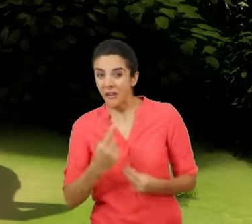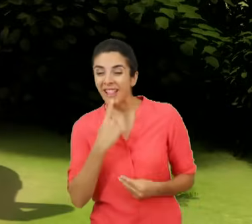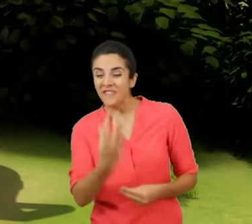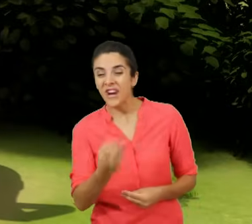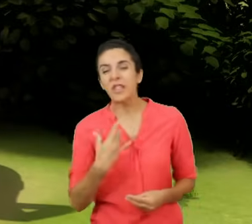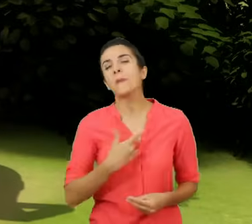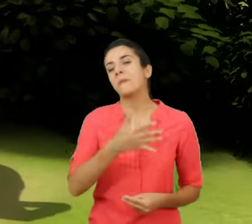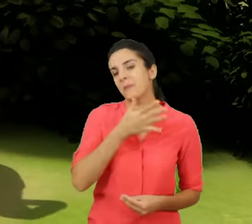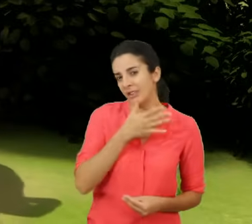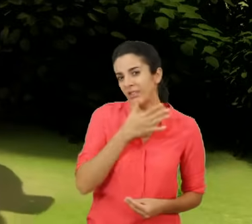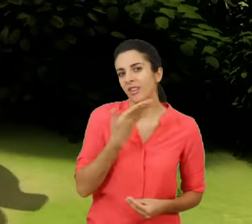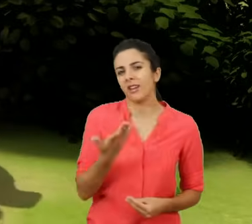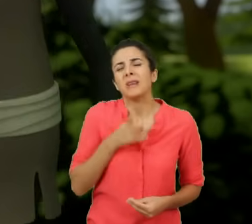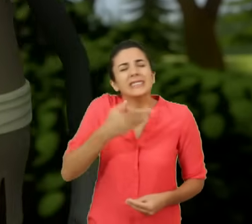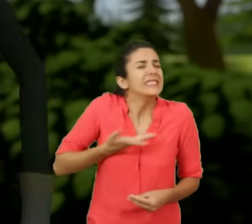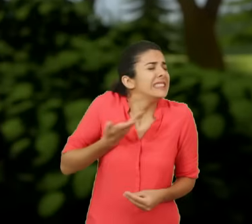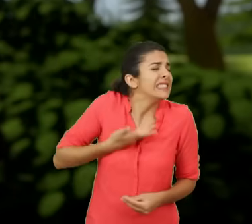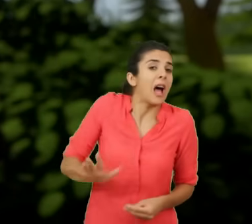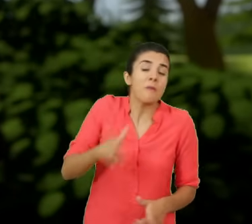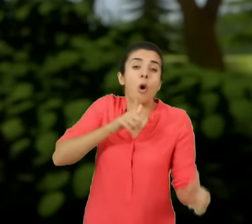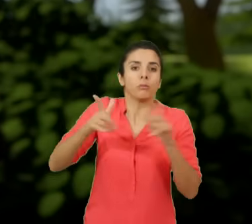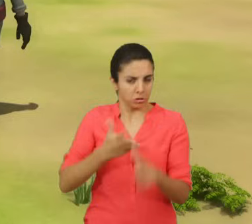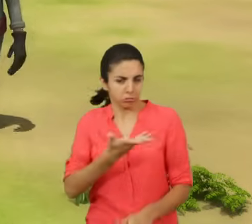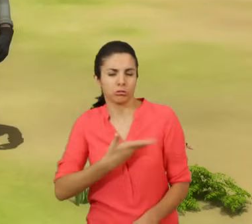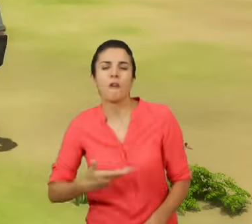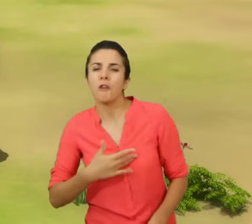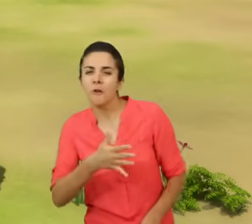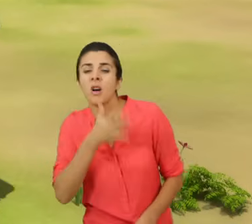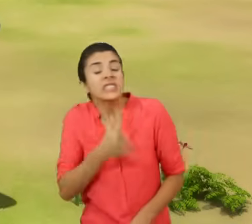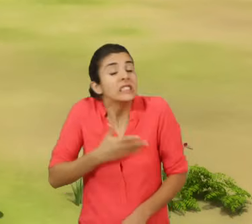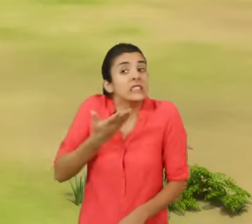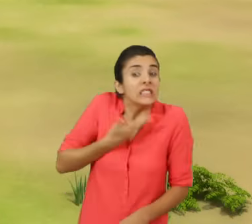söylediğini biliyorum. Sevmiyorum. Seviyorsun.